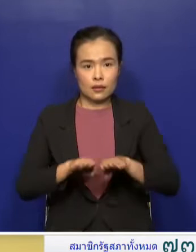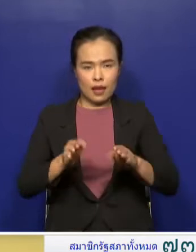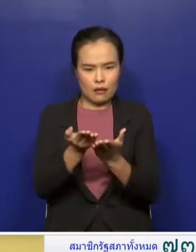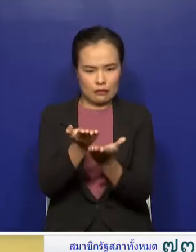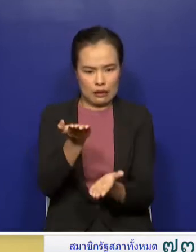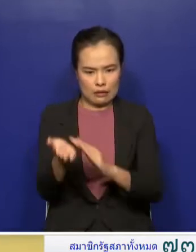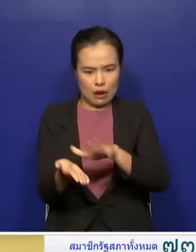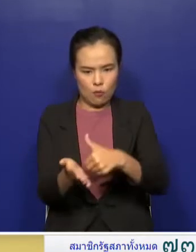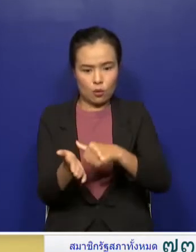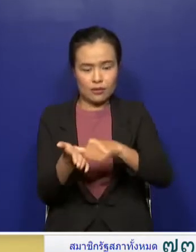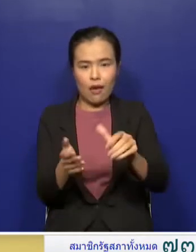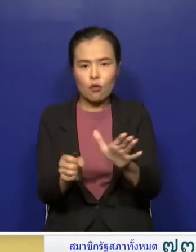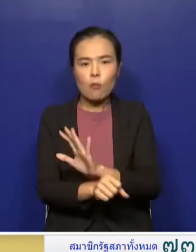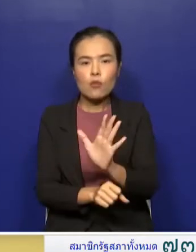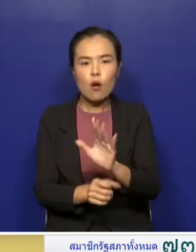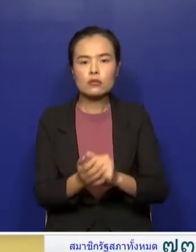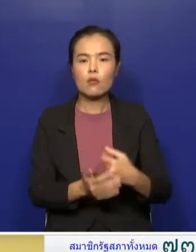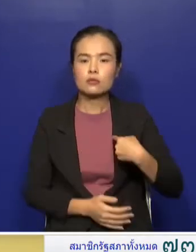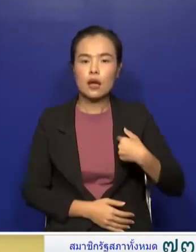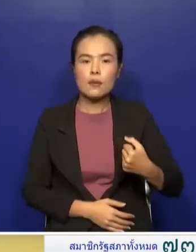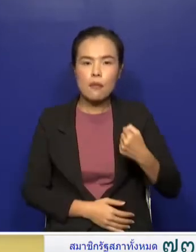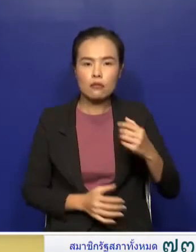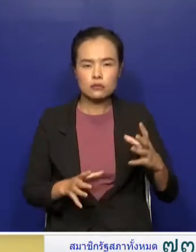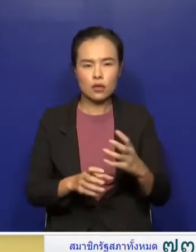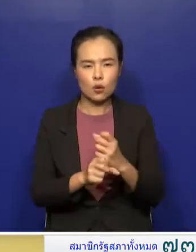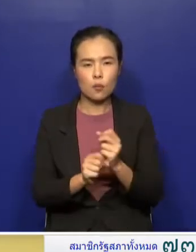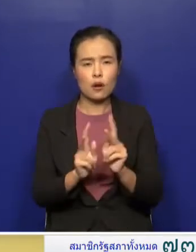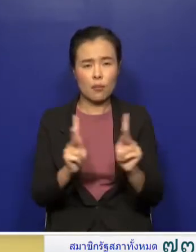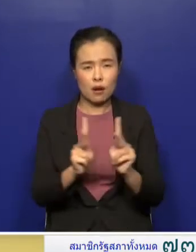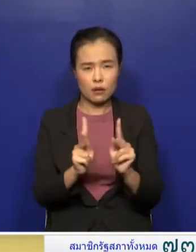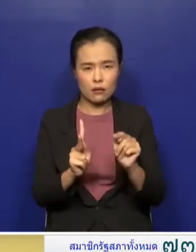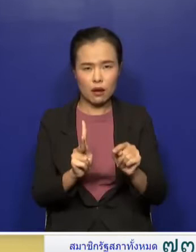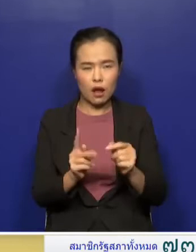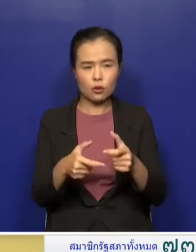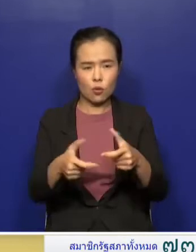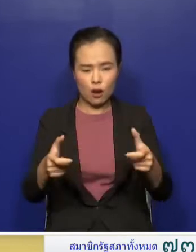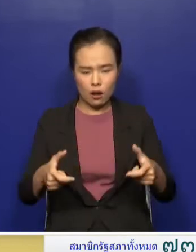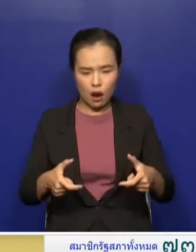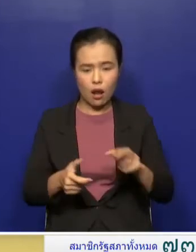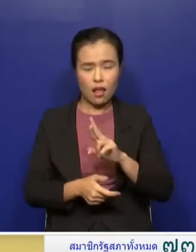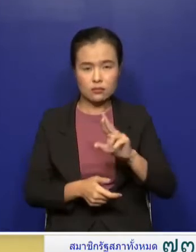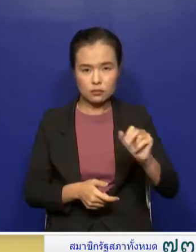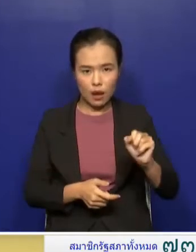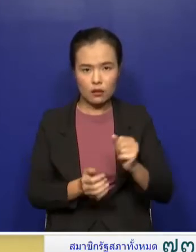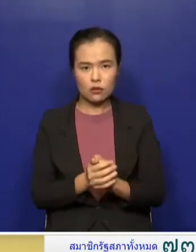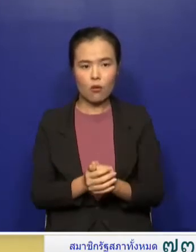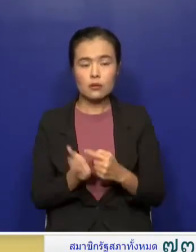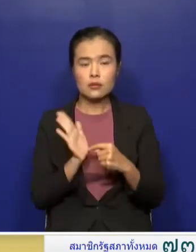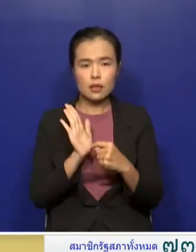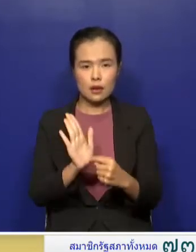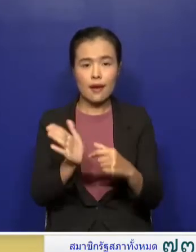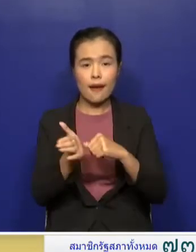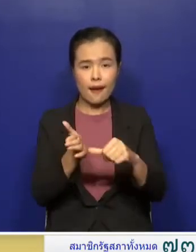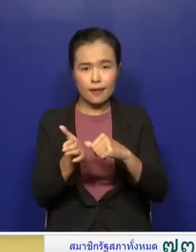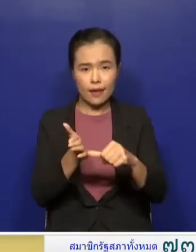ฉบับและก็จนมั่นใจว่าจนเป็นกันสรุปของการบริการชุดนี้เป็นรายงานเข้ามาสภาชุดนี้ให้เสนอแก้